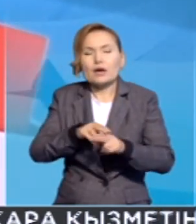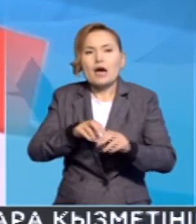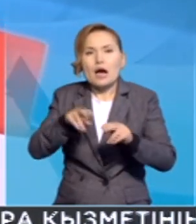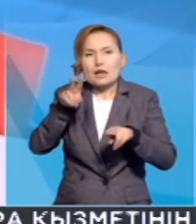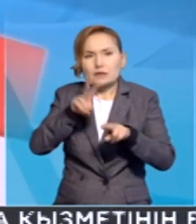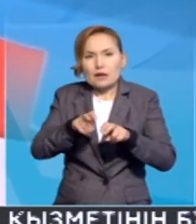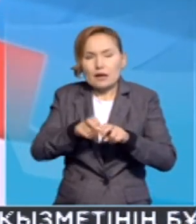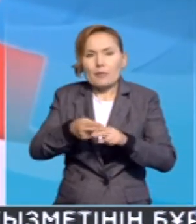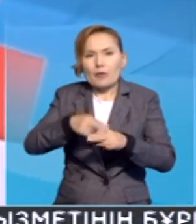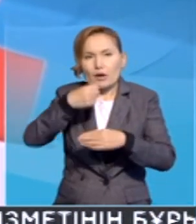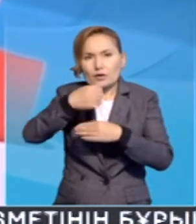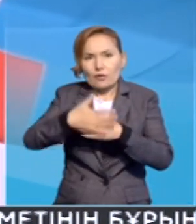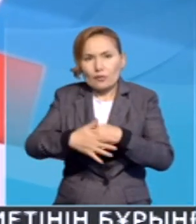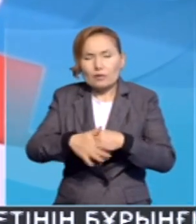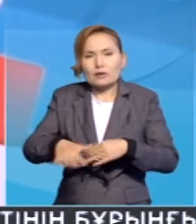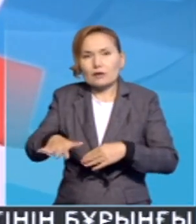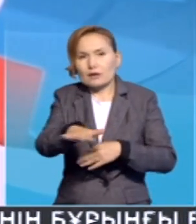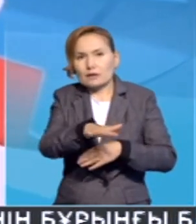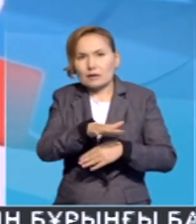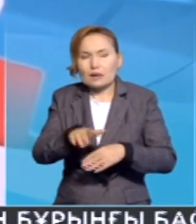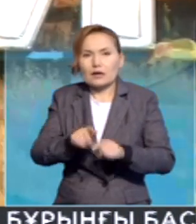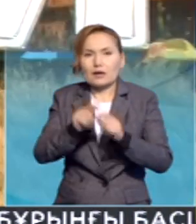алғашқы сапарын дәл осы өңірден бастады.